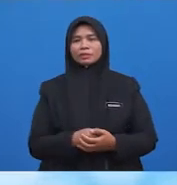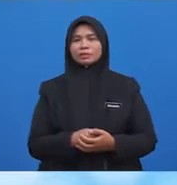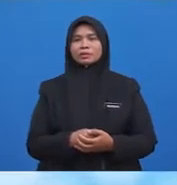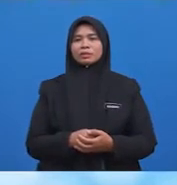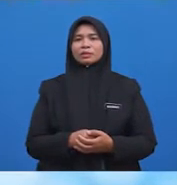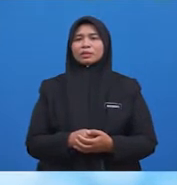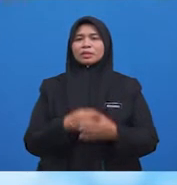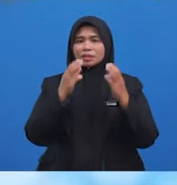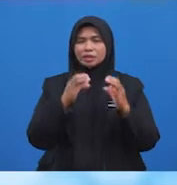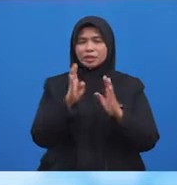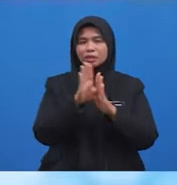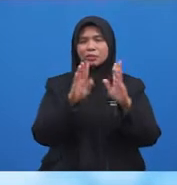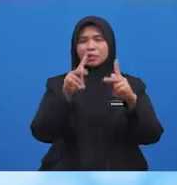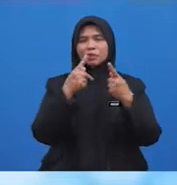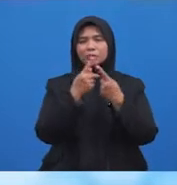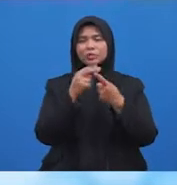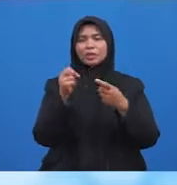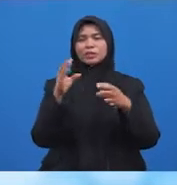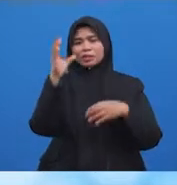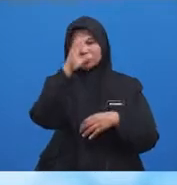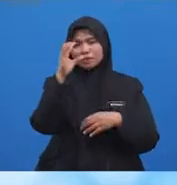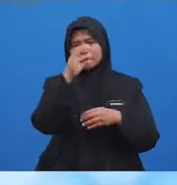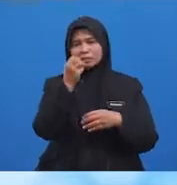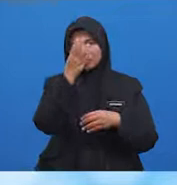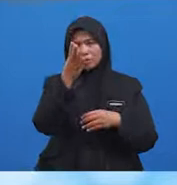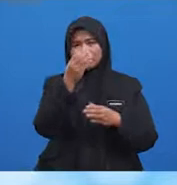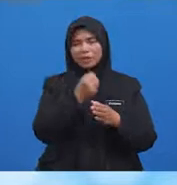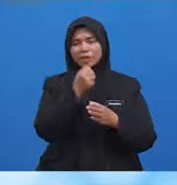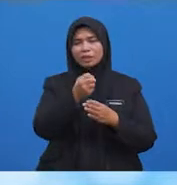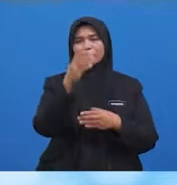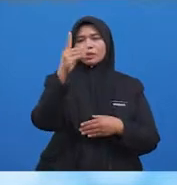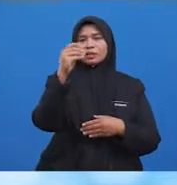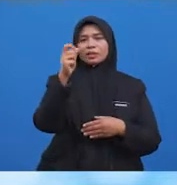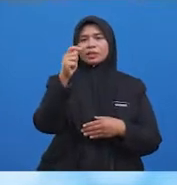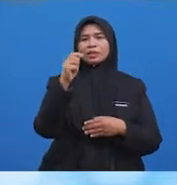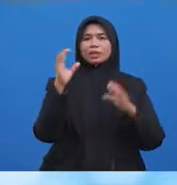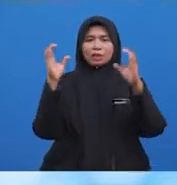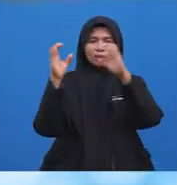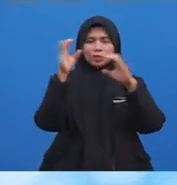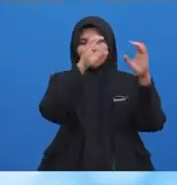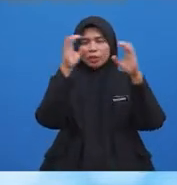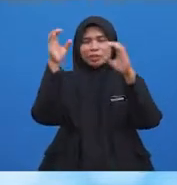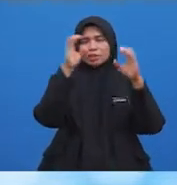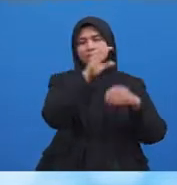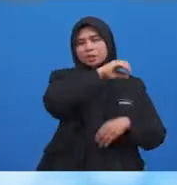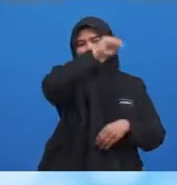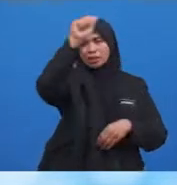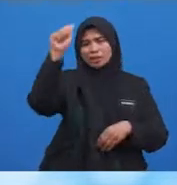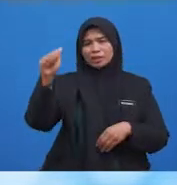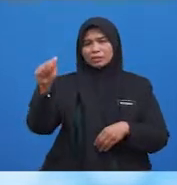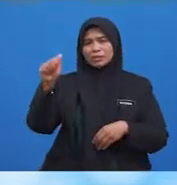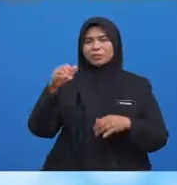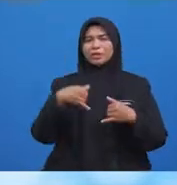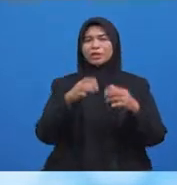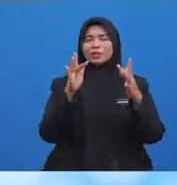secara berkumpulan cari maklumat atau datang cuaca angkasa lepas